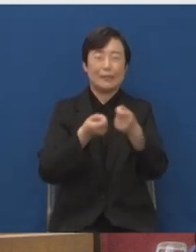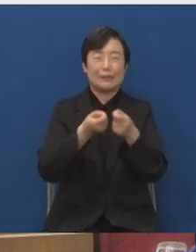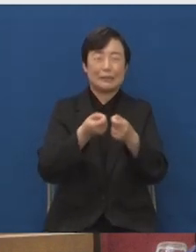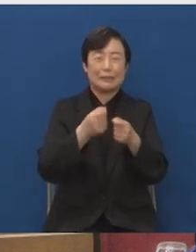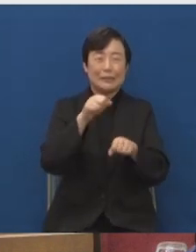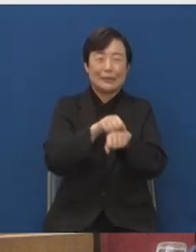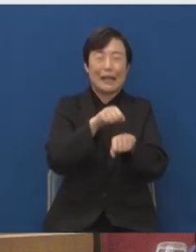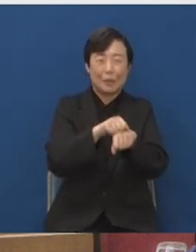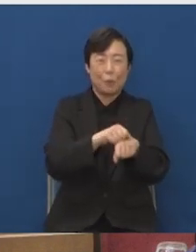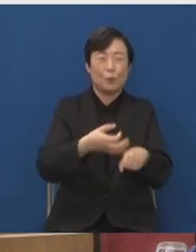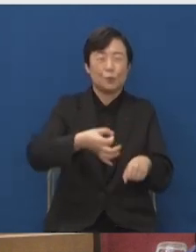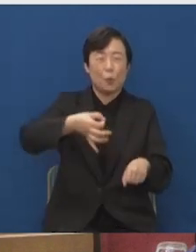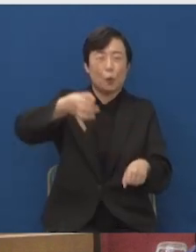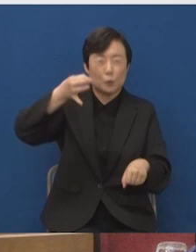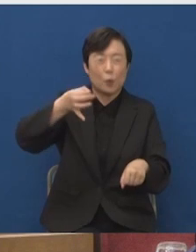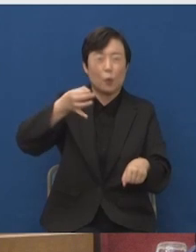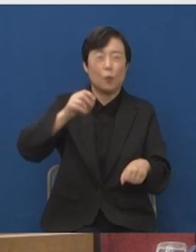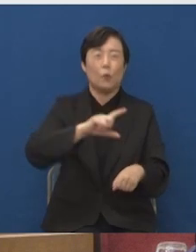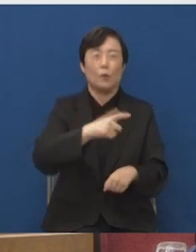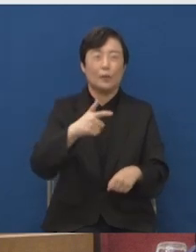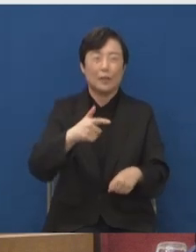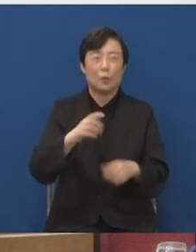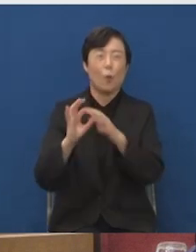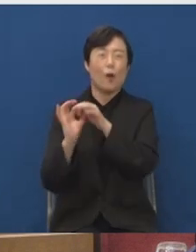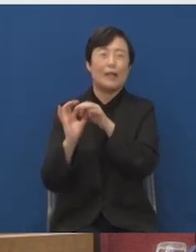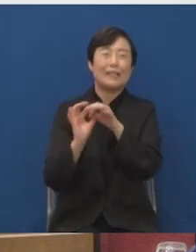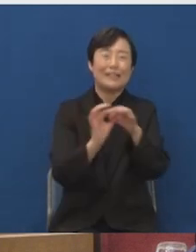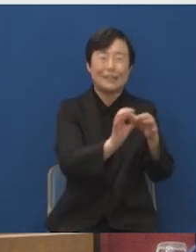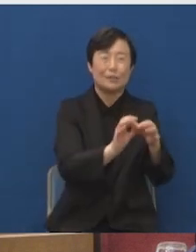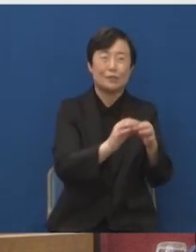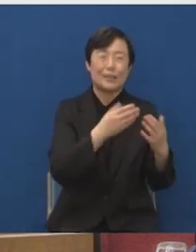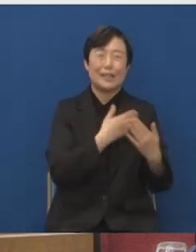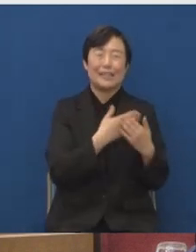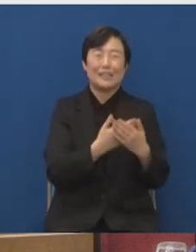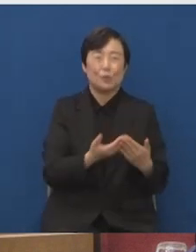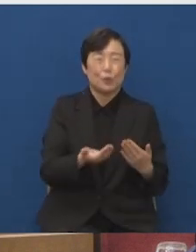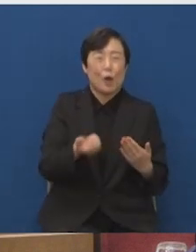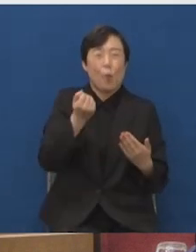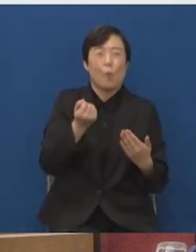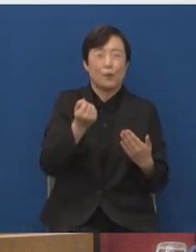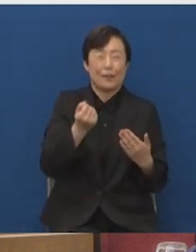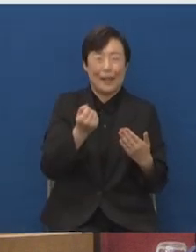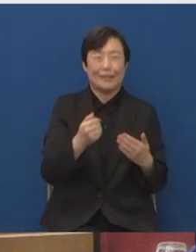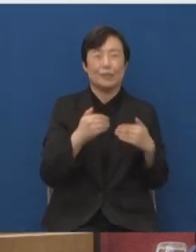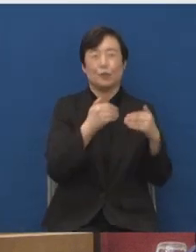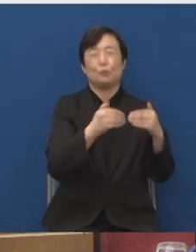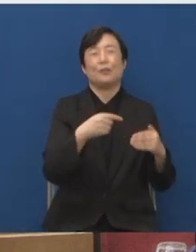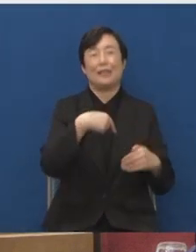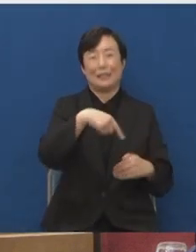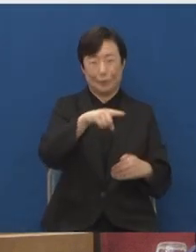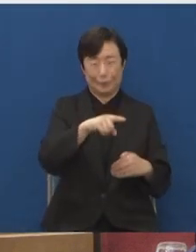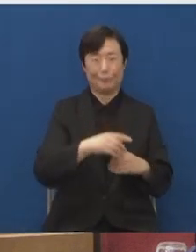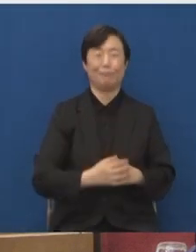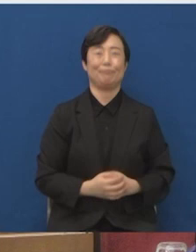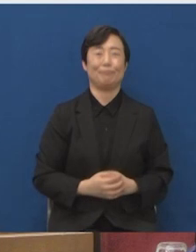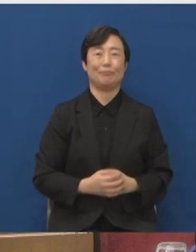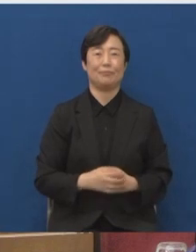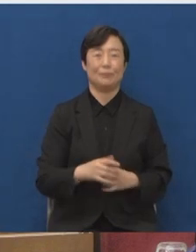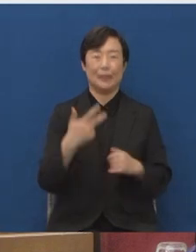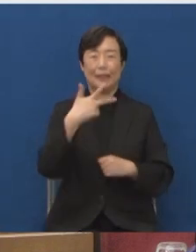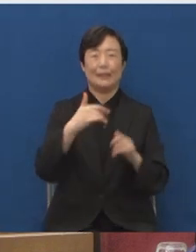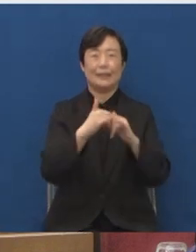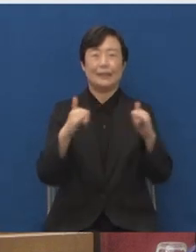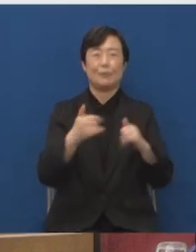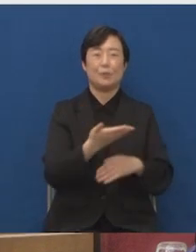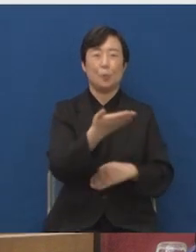には景気変動リスクへの懸念など、引き続き緊張感を持った財政運営をしていかなければなりません。こうした中、市民の皆様